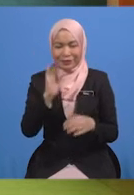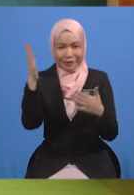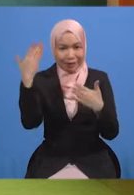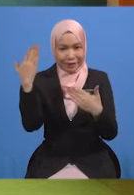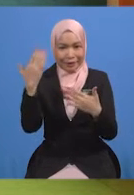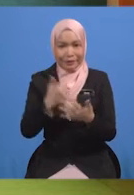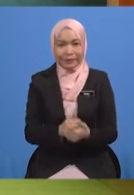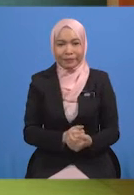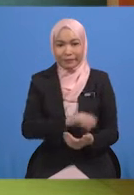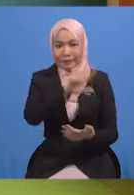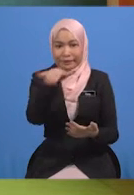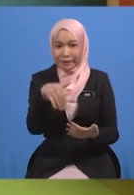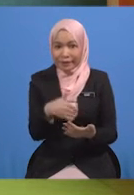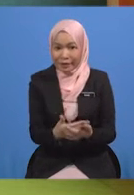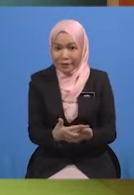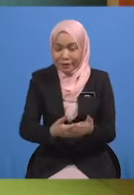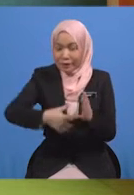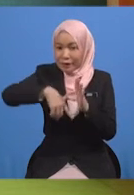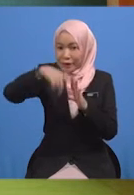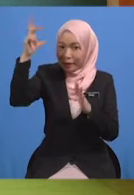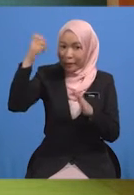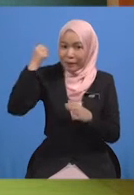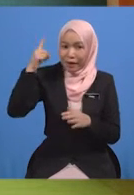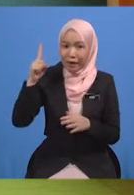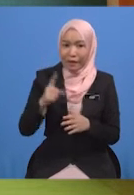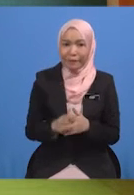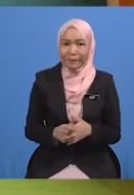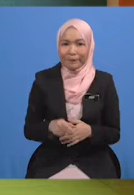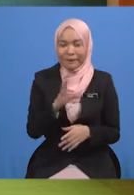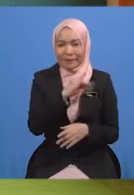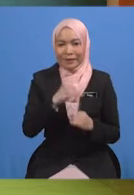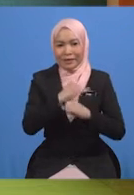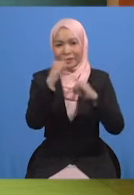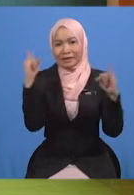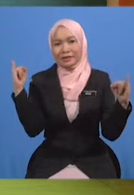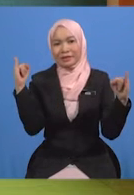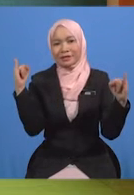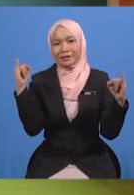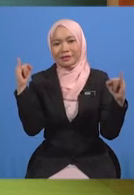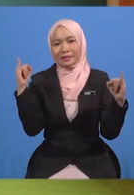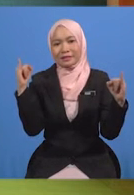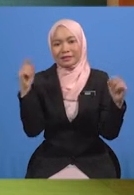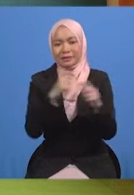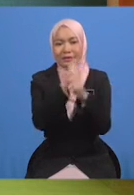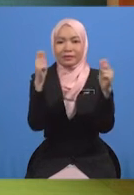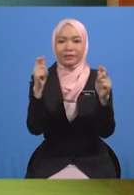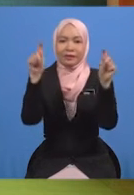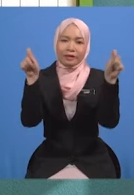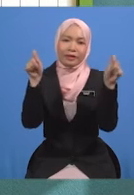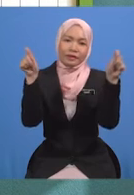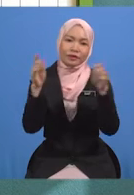Cikgu harap murid-murid lebih memahami dan jelas tentang tajuk